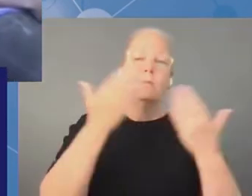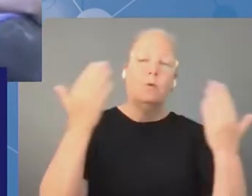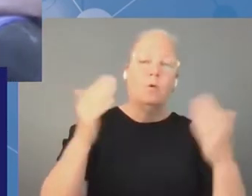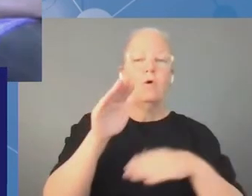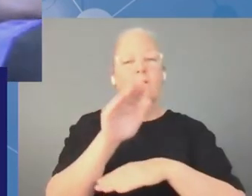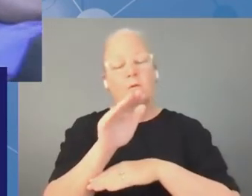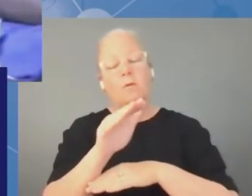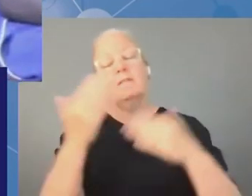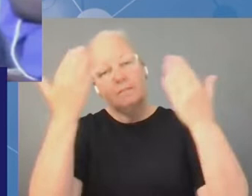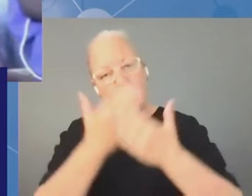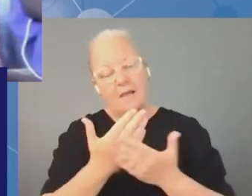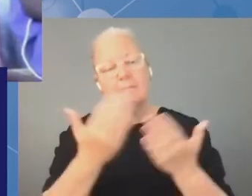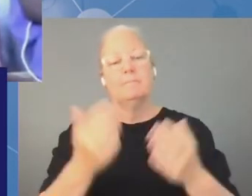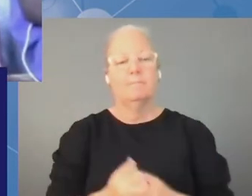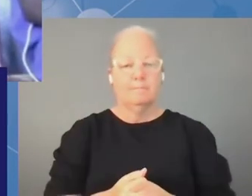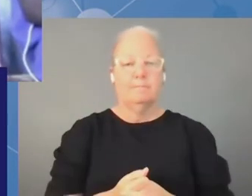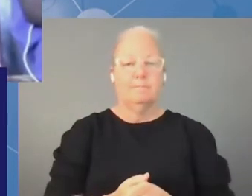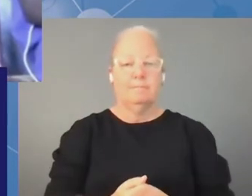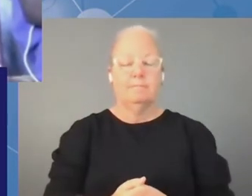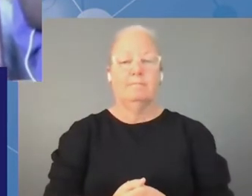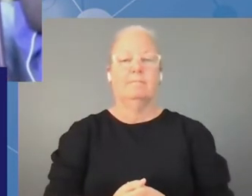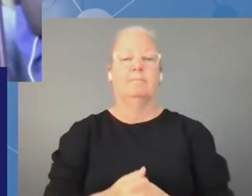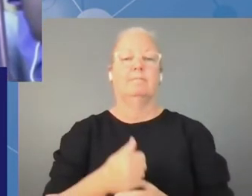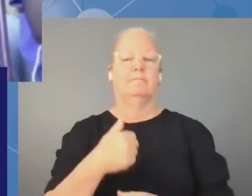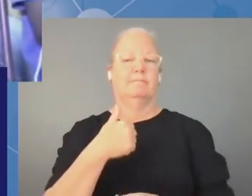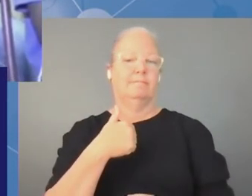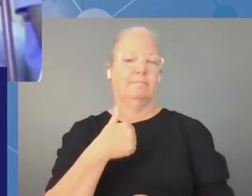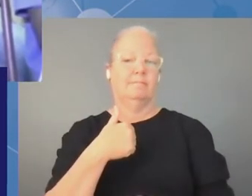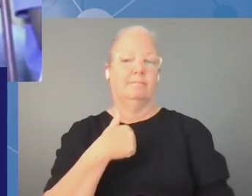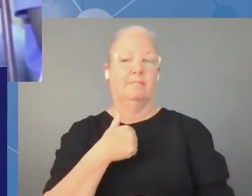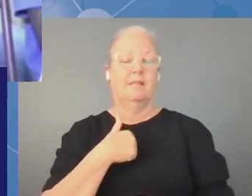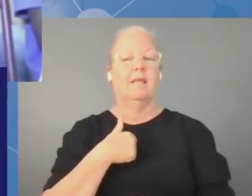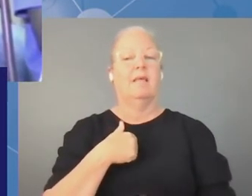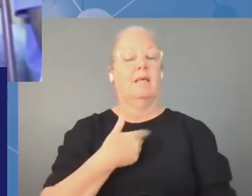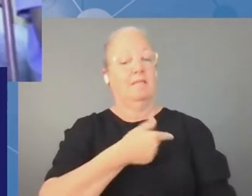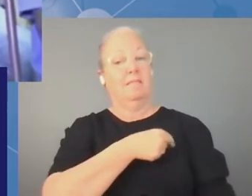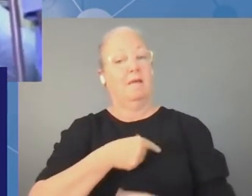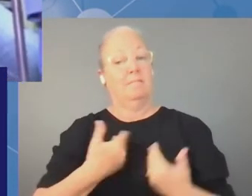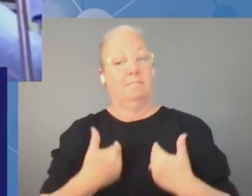مساء الخير، طاب وقتكم. اسمي إدوارد